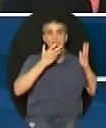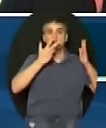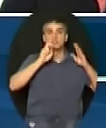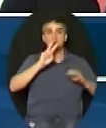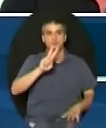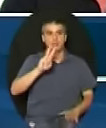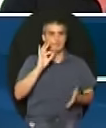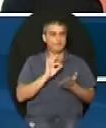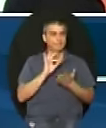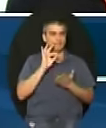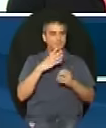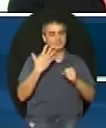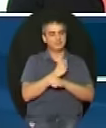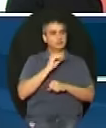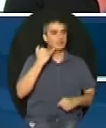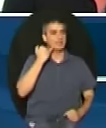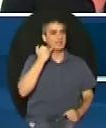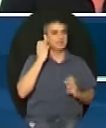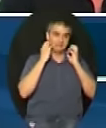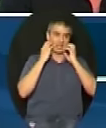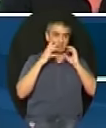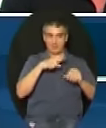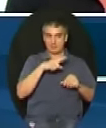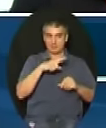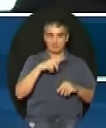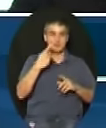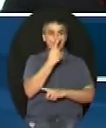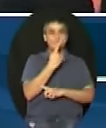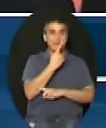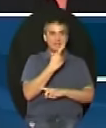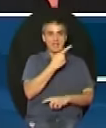ערב ניצחונו של יצחק רבין בבחירות. לא, בבת ים.